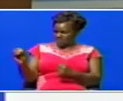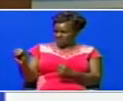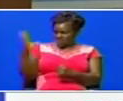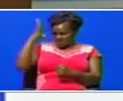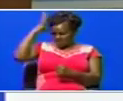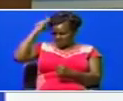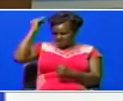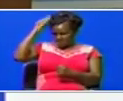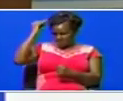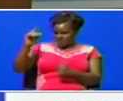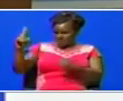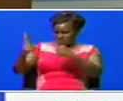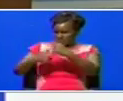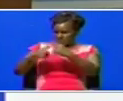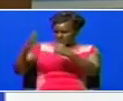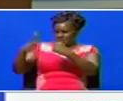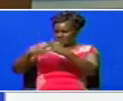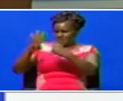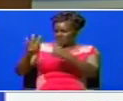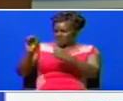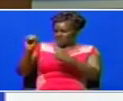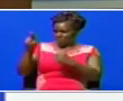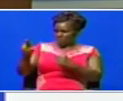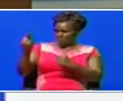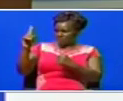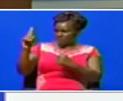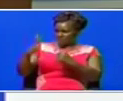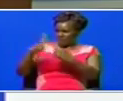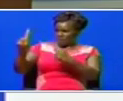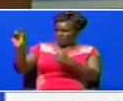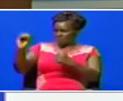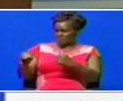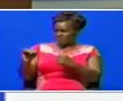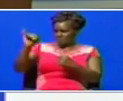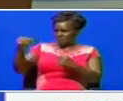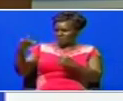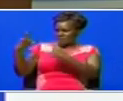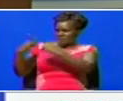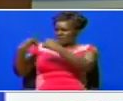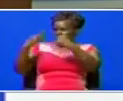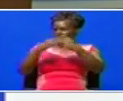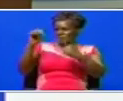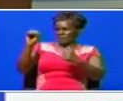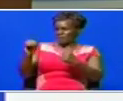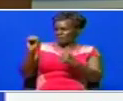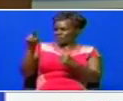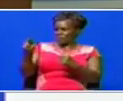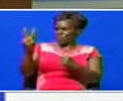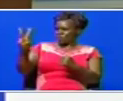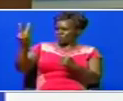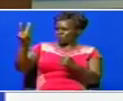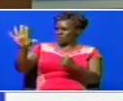Mohamed Dida, 693, 0.19%. Shakalaka Jirongo, 889,